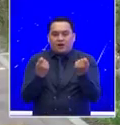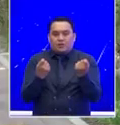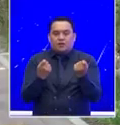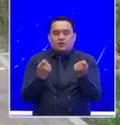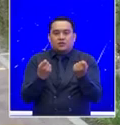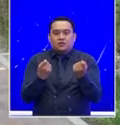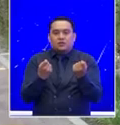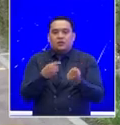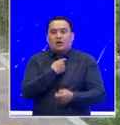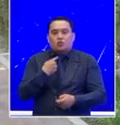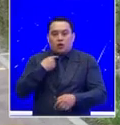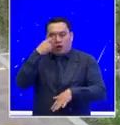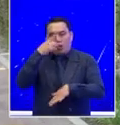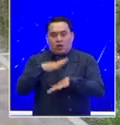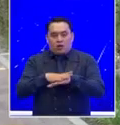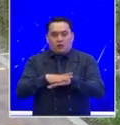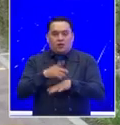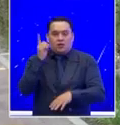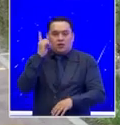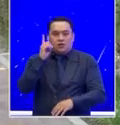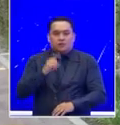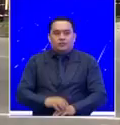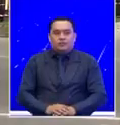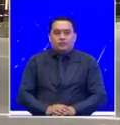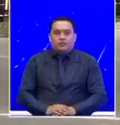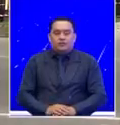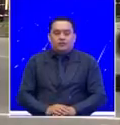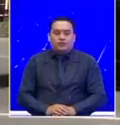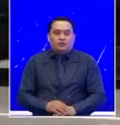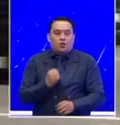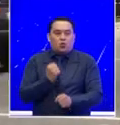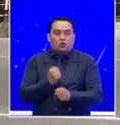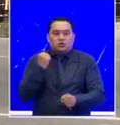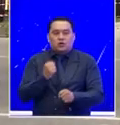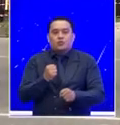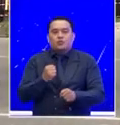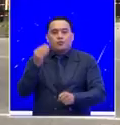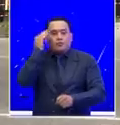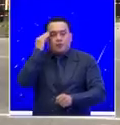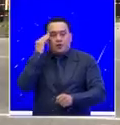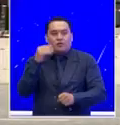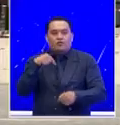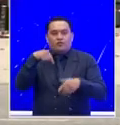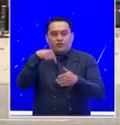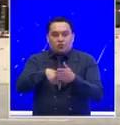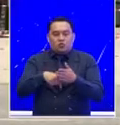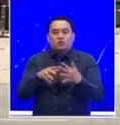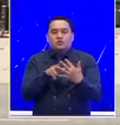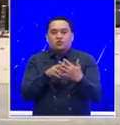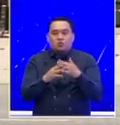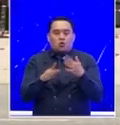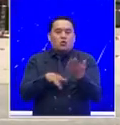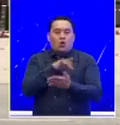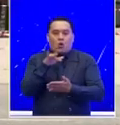страничке Талдыкурган акимат и на моей личной странице. Ужесточены меры на передвижение и внутри населенных пунктов. В период